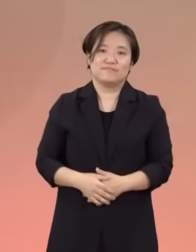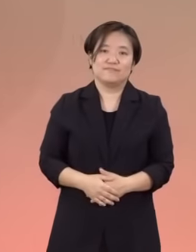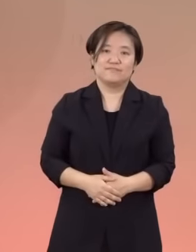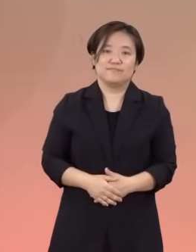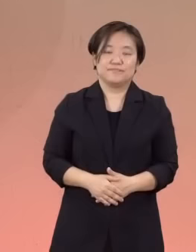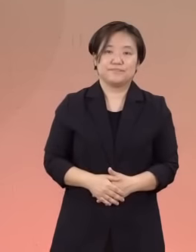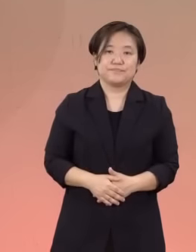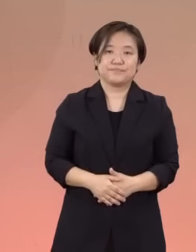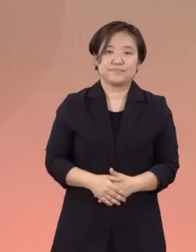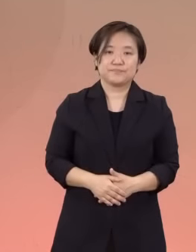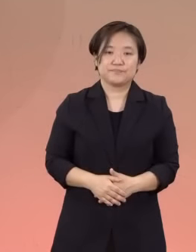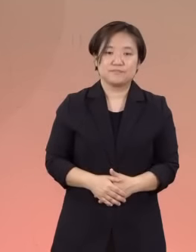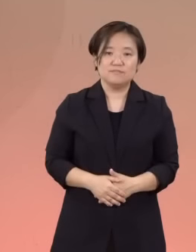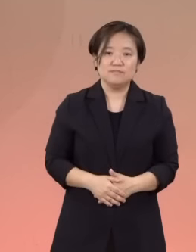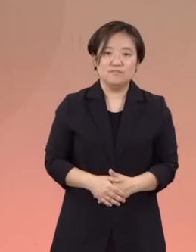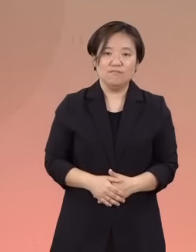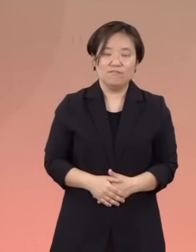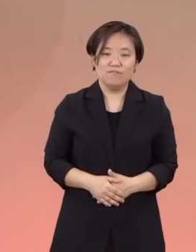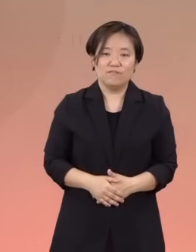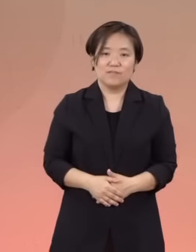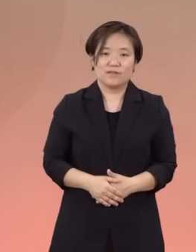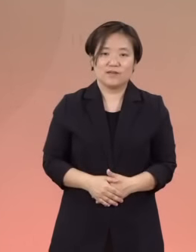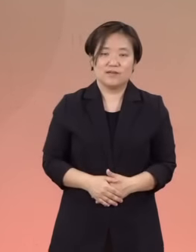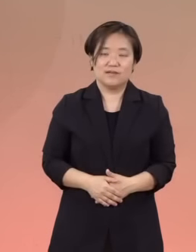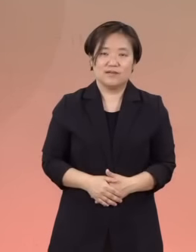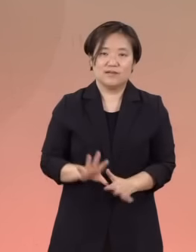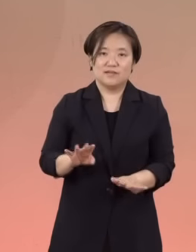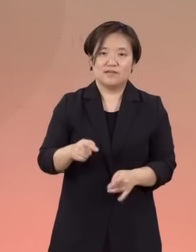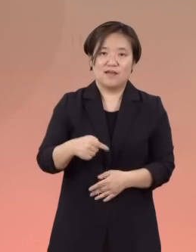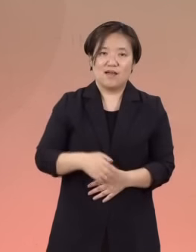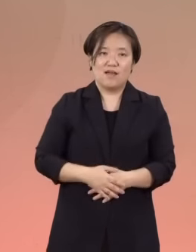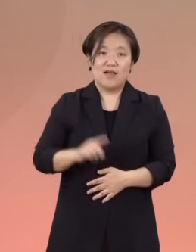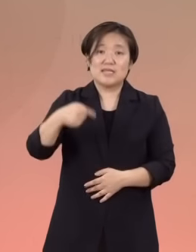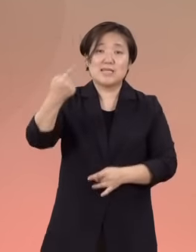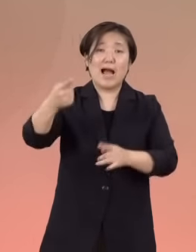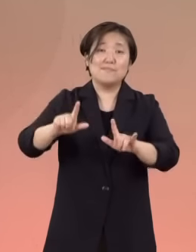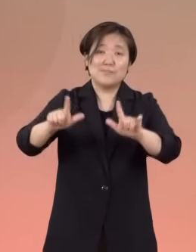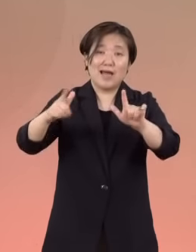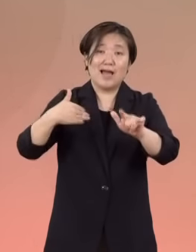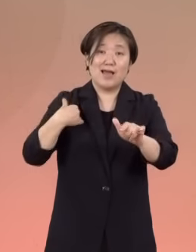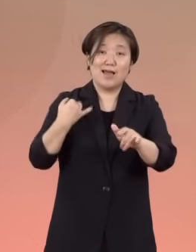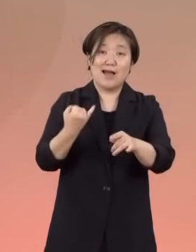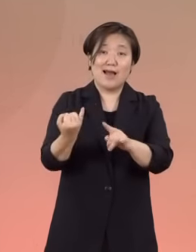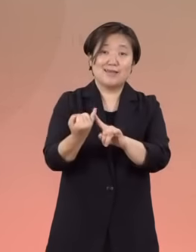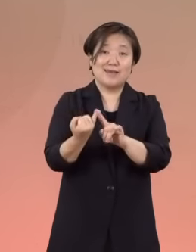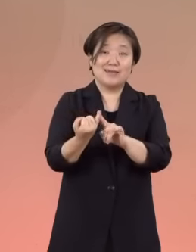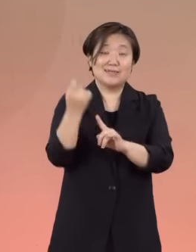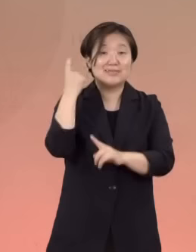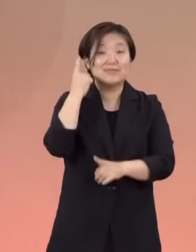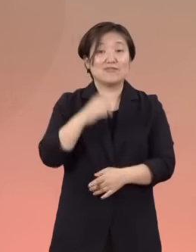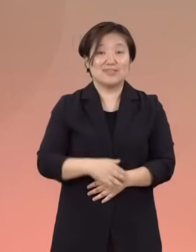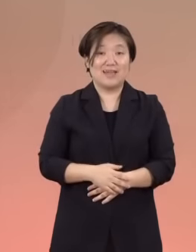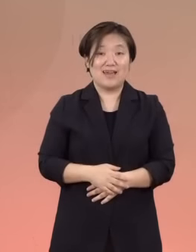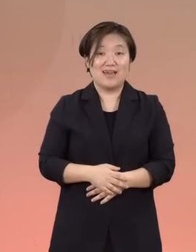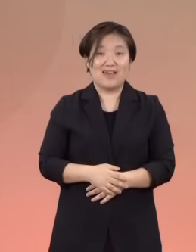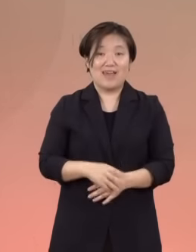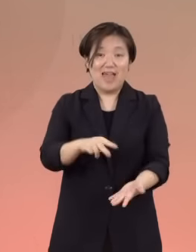어 그다음날 와이프한테 얘기를 들으니 엘리베이터가 고장났다고